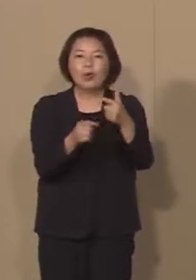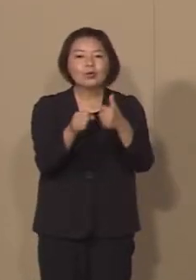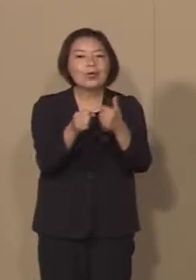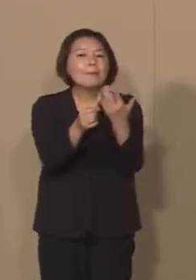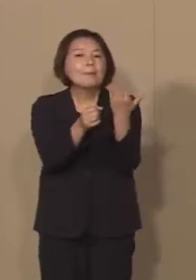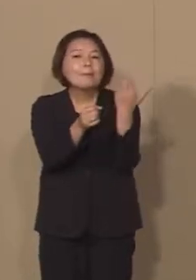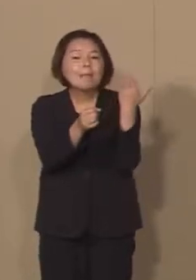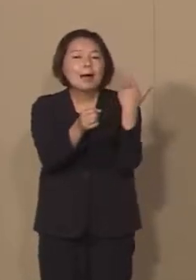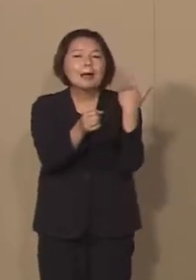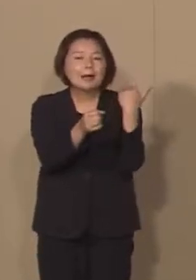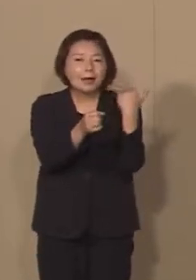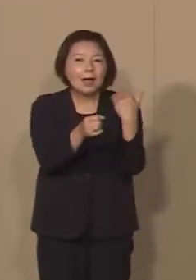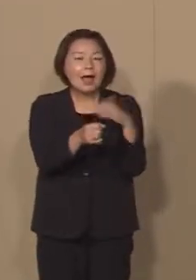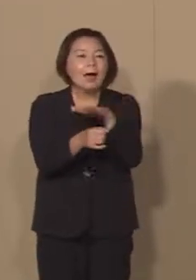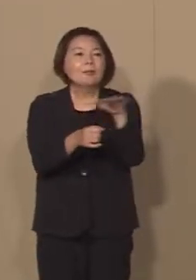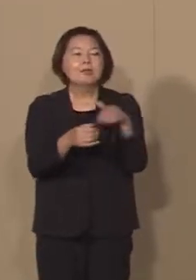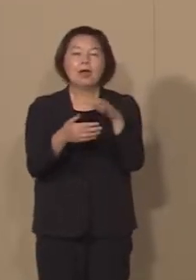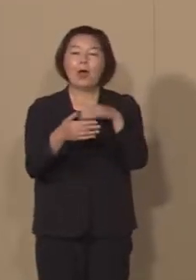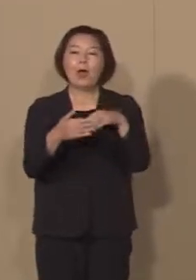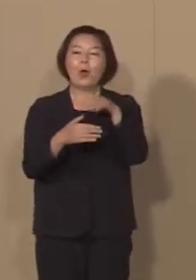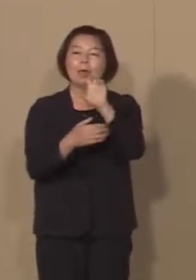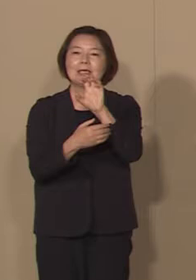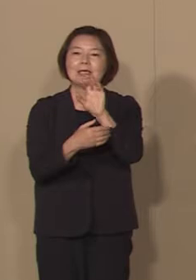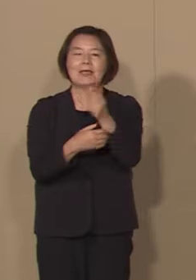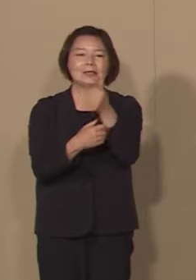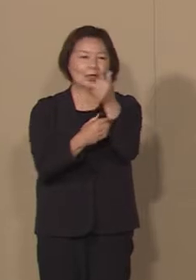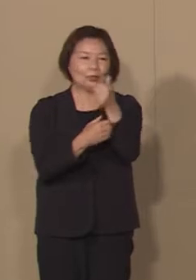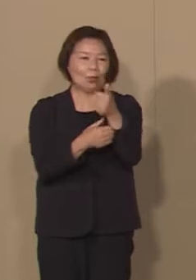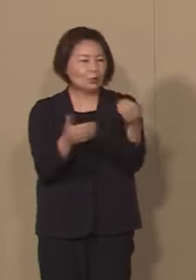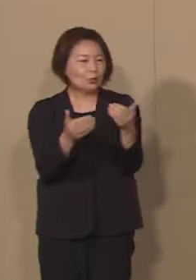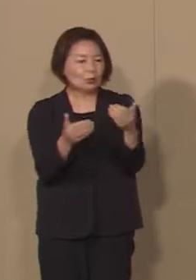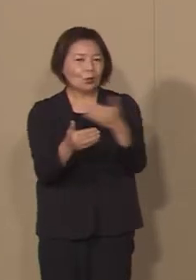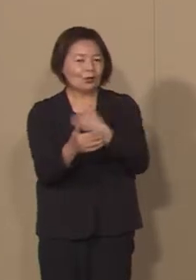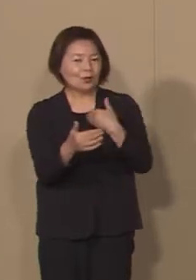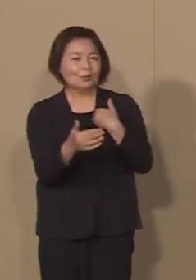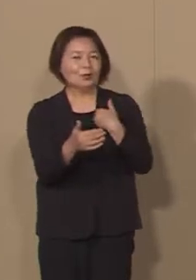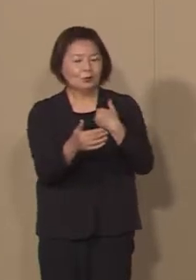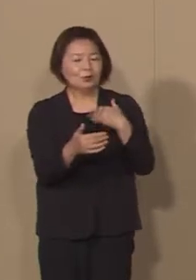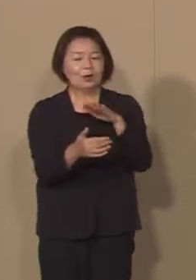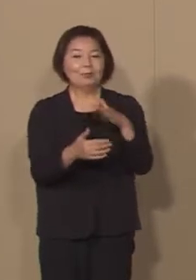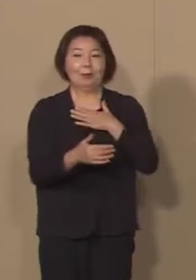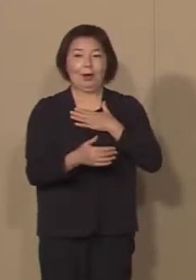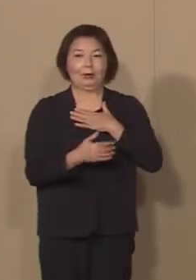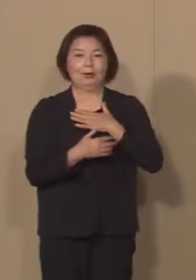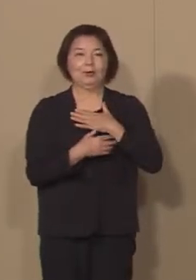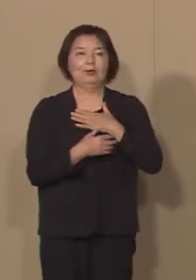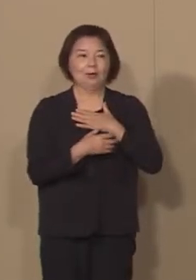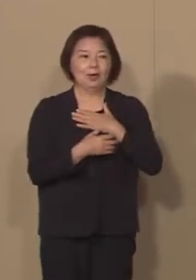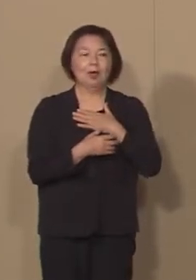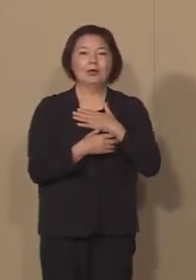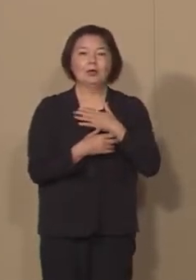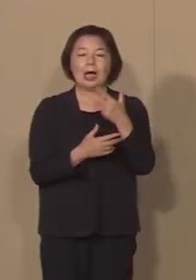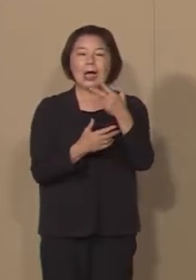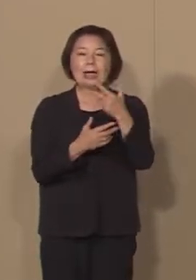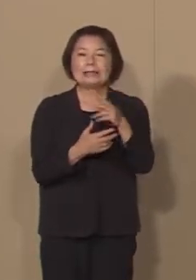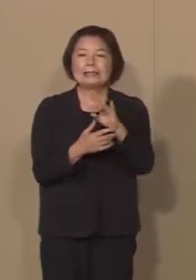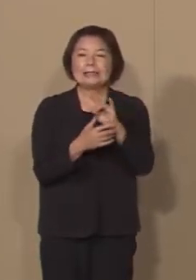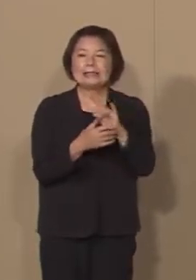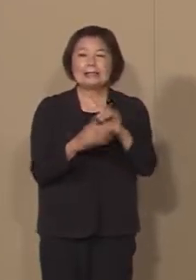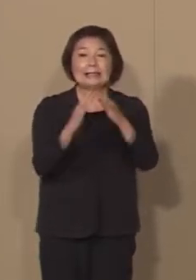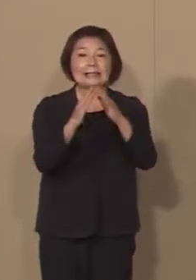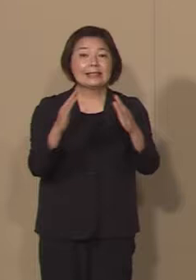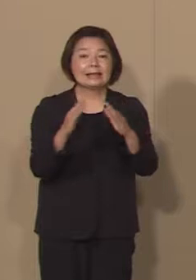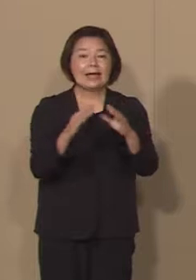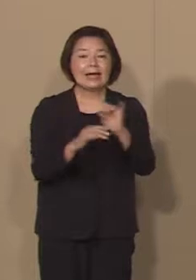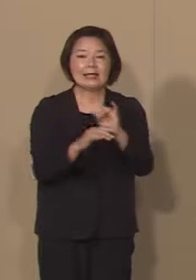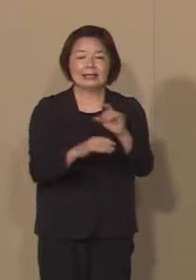仕事するっていうのは当時の同僚みんな聞いていますでしかもそこから選挙出てるわけでしょそうです7 c 市議会議員でしてそうでその私もう1回は